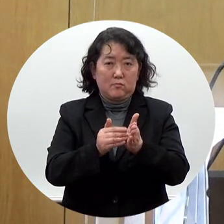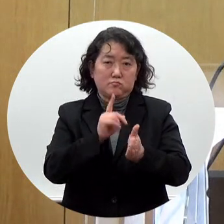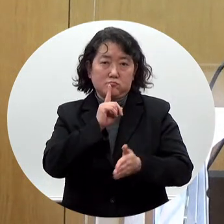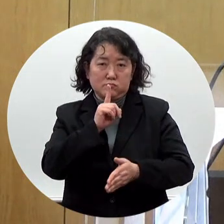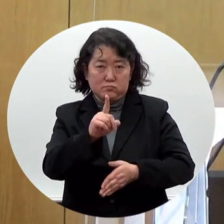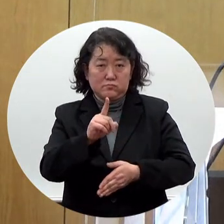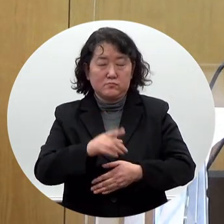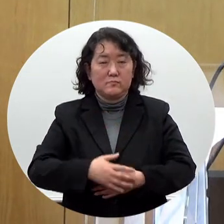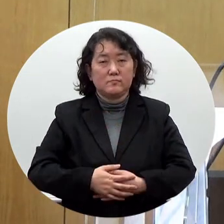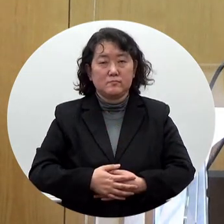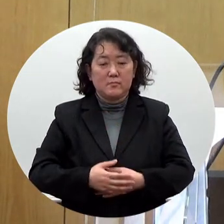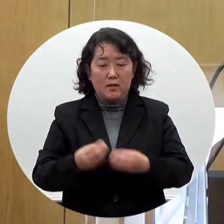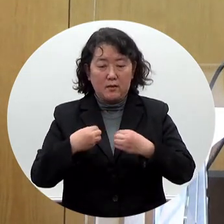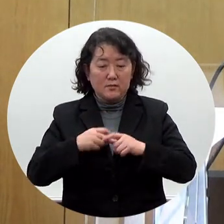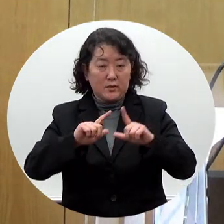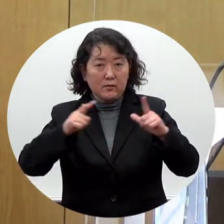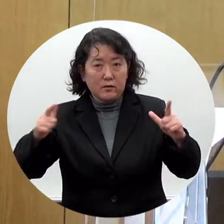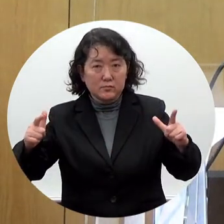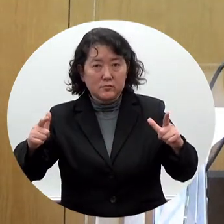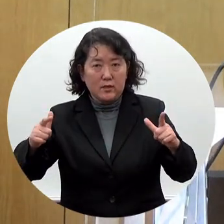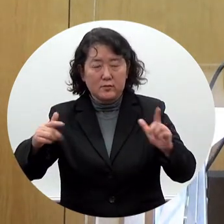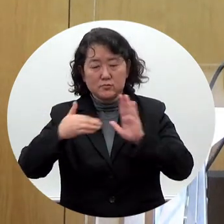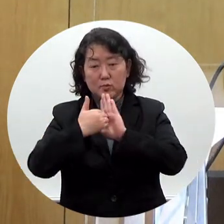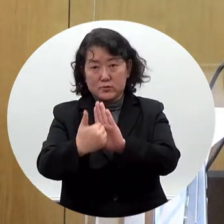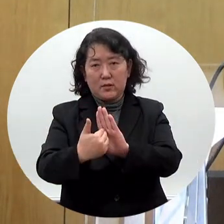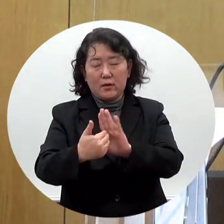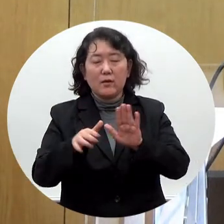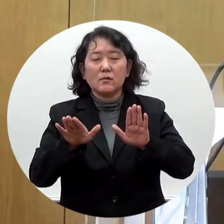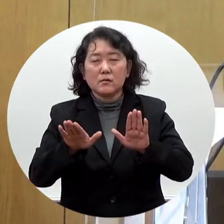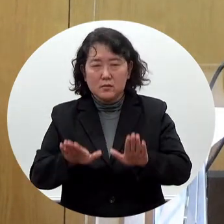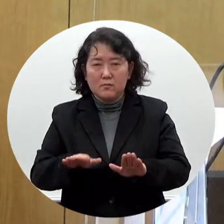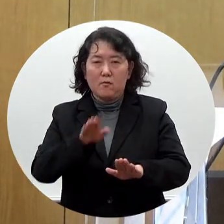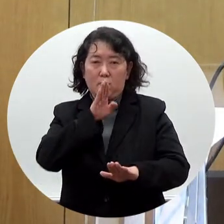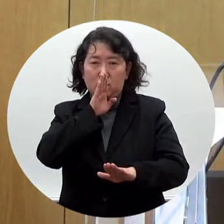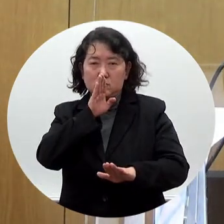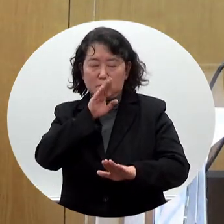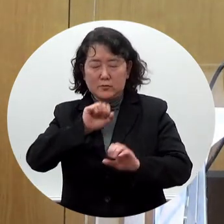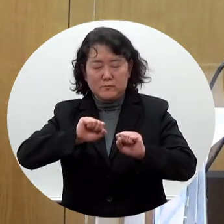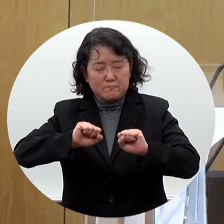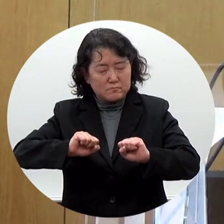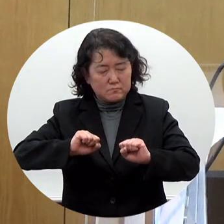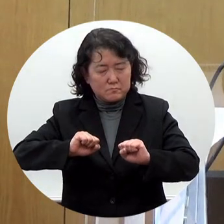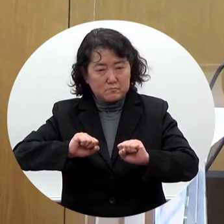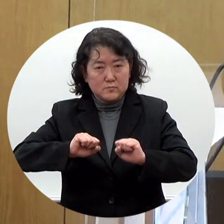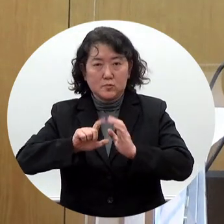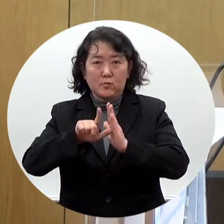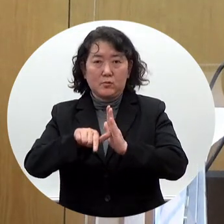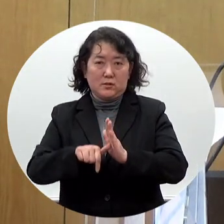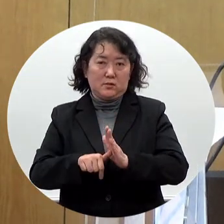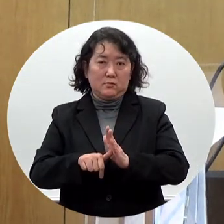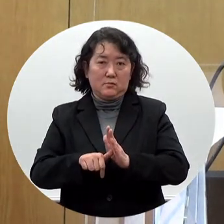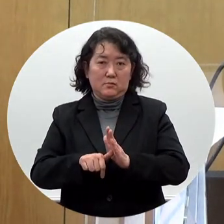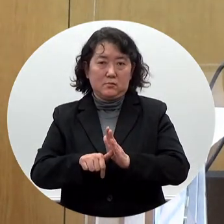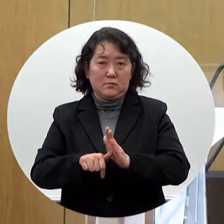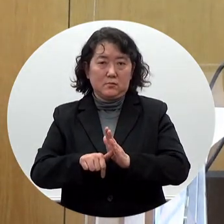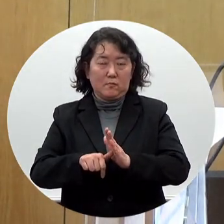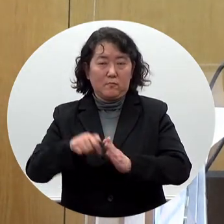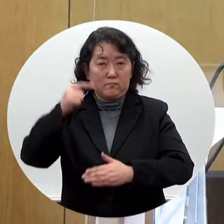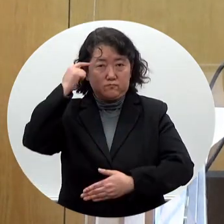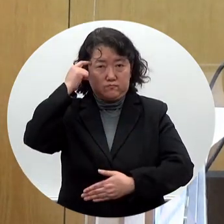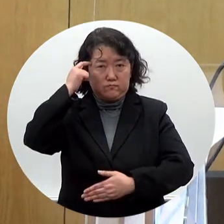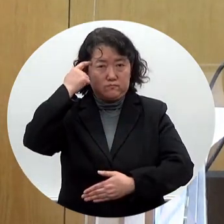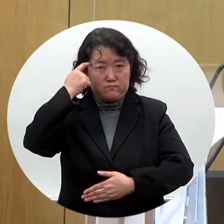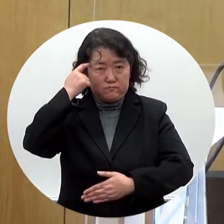げます。感染拡大阻止へ、今まさに正念場を迎えているというふうな認識でござい